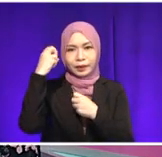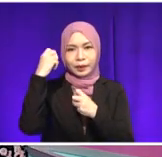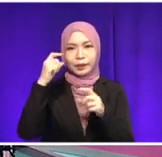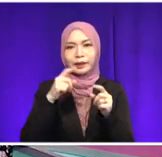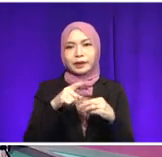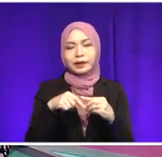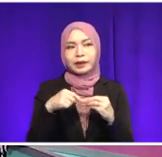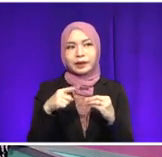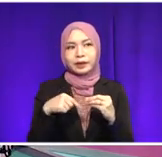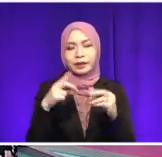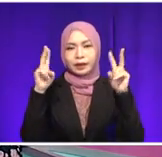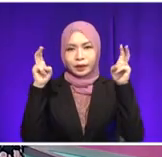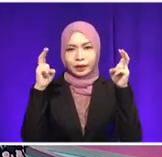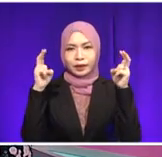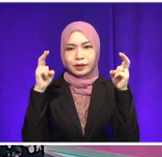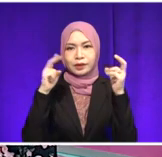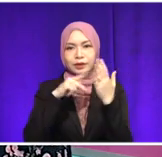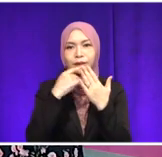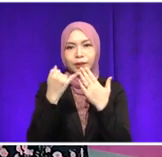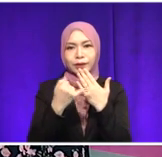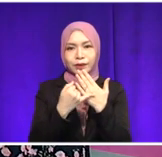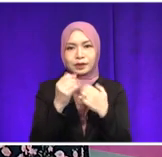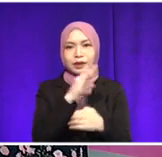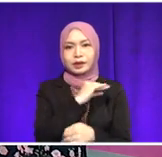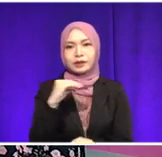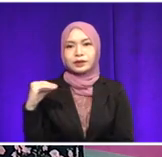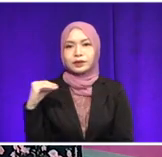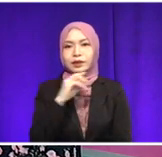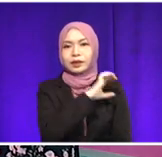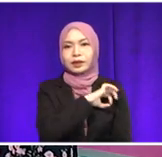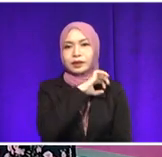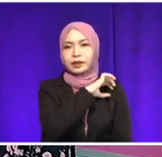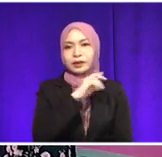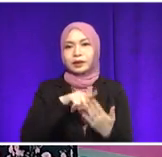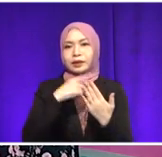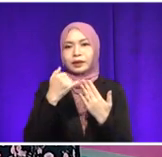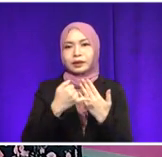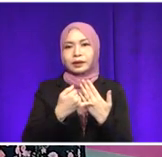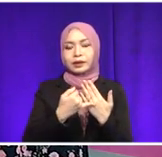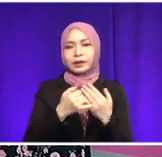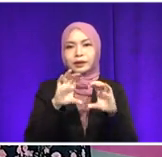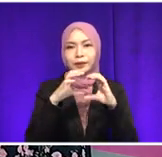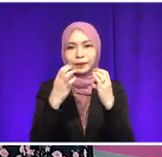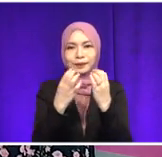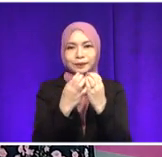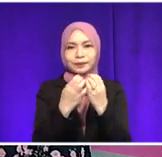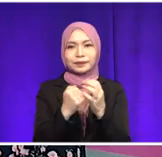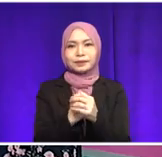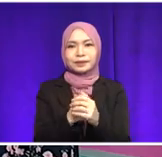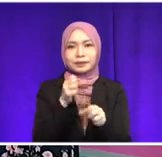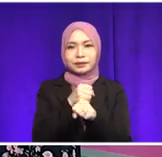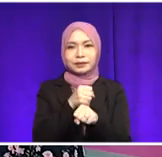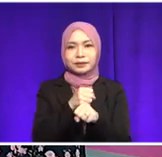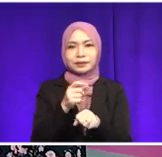tajuk Project gambaran keseluruhan Project dan kriteria Project nanti kita pasukan Project nanti akan